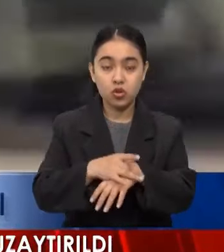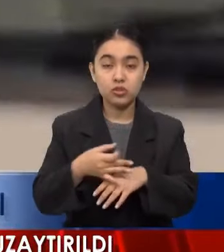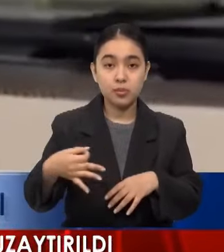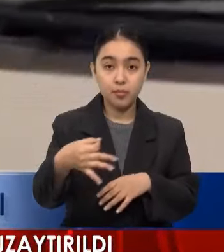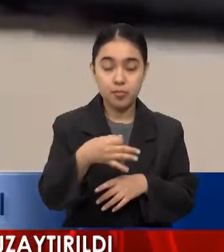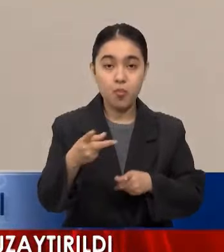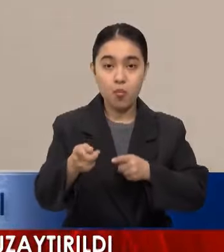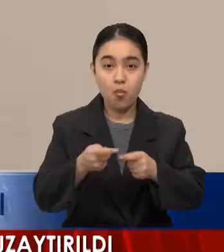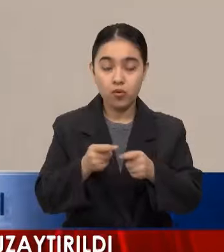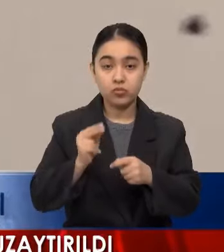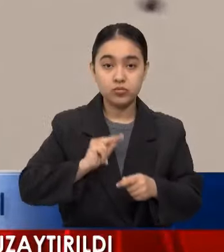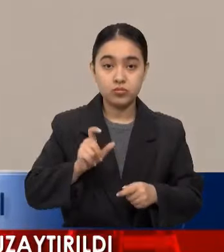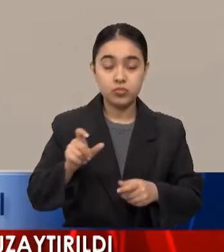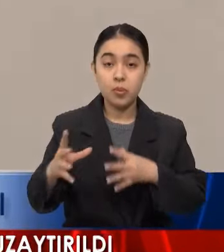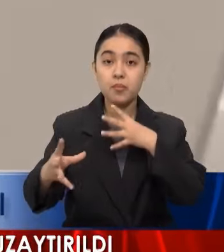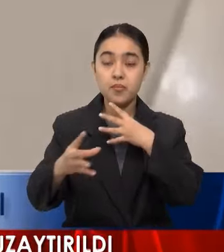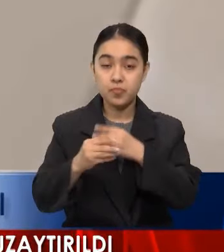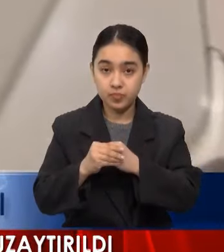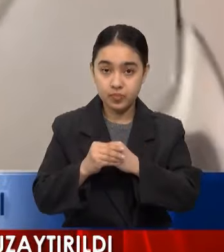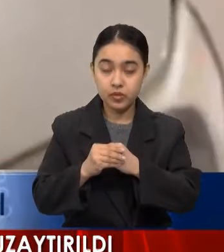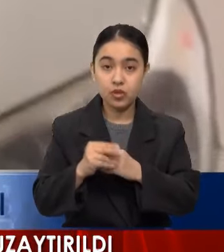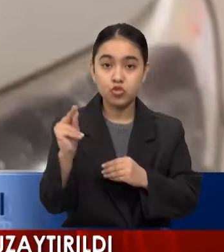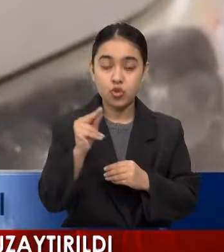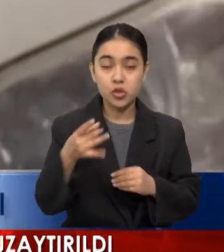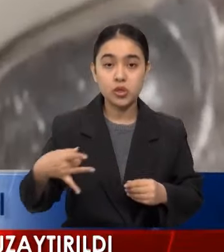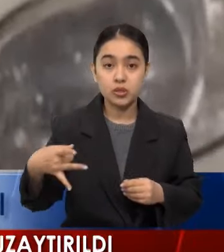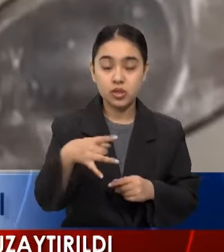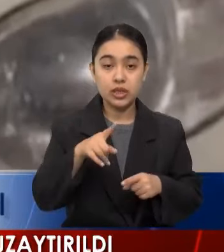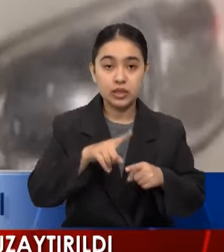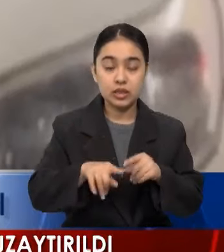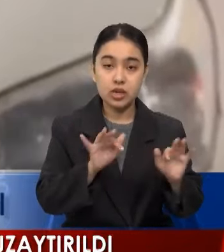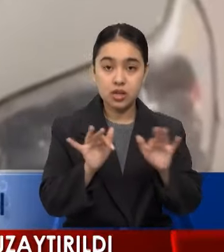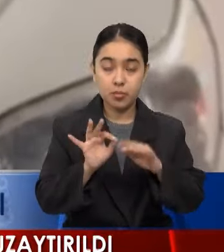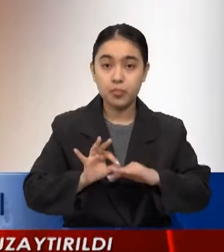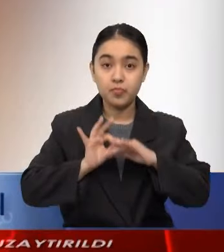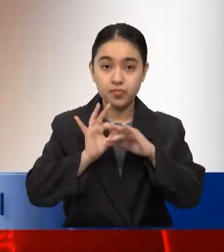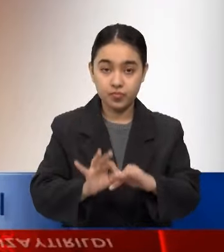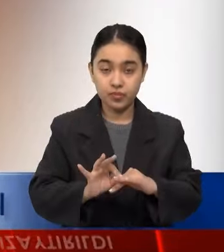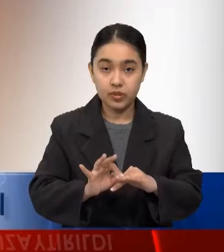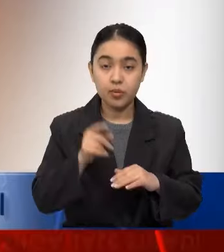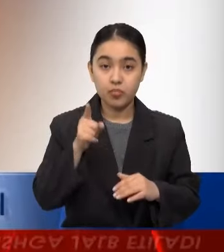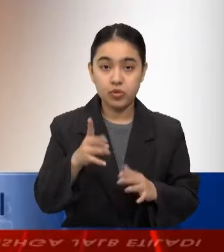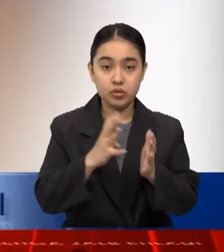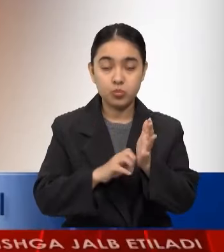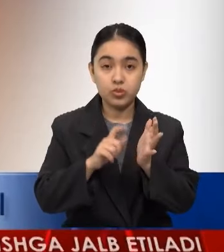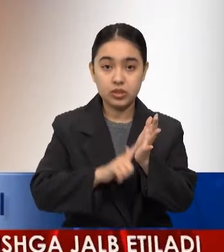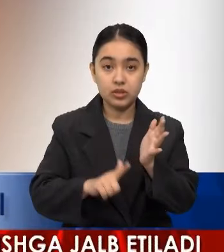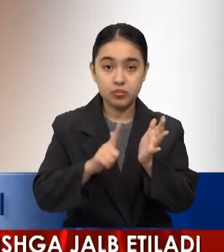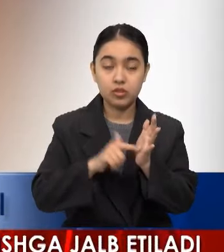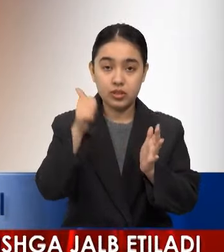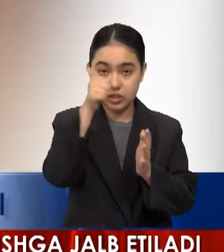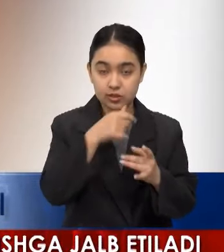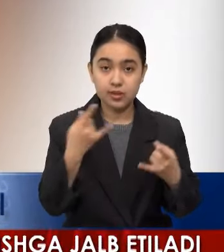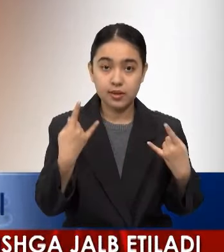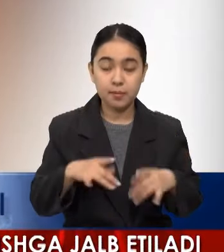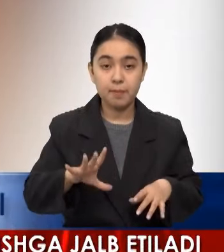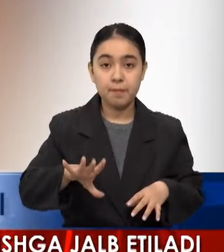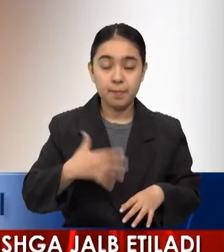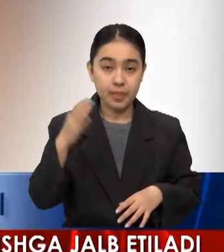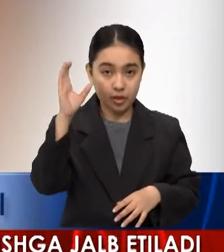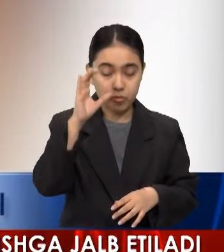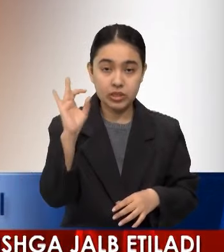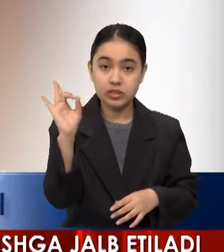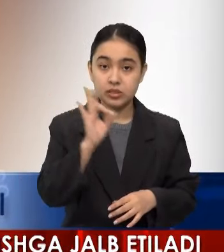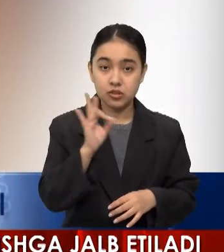viloyati boshqarmasi xodimlari bilan hamkorlikda Chilonzor tumanida tezkor tadbir o'tkazildi. 1977-yilda tug'ilgan muqaddam